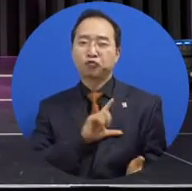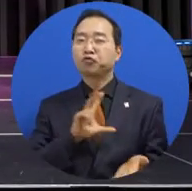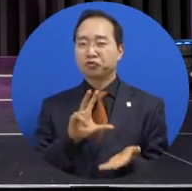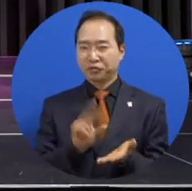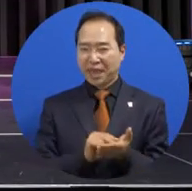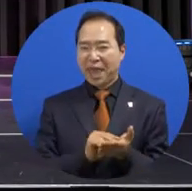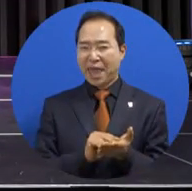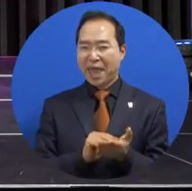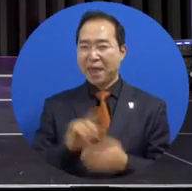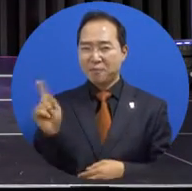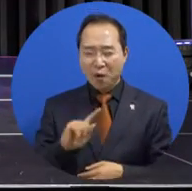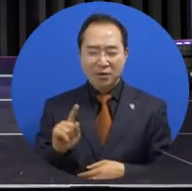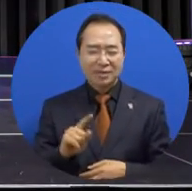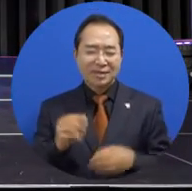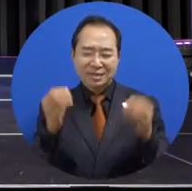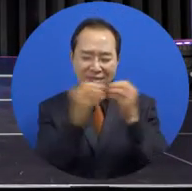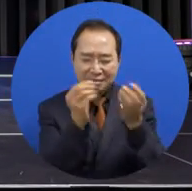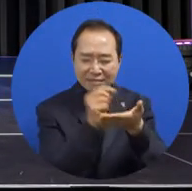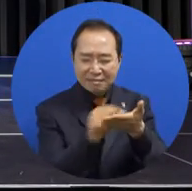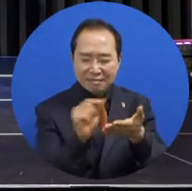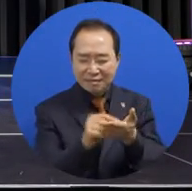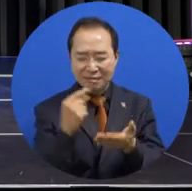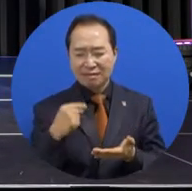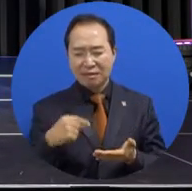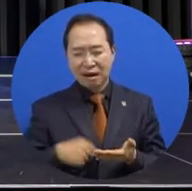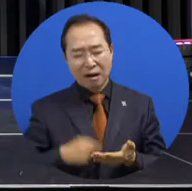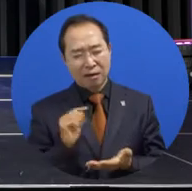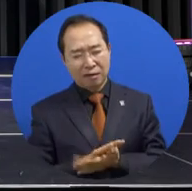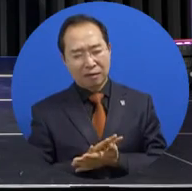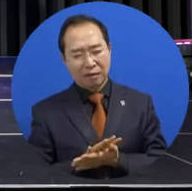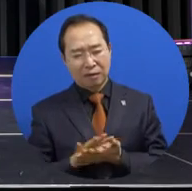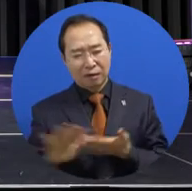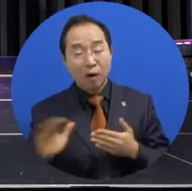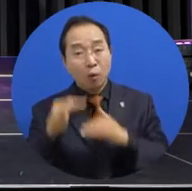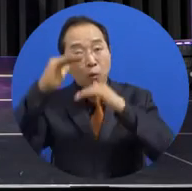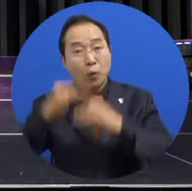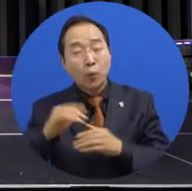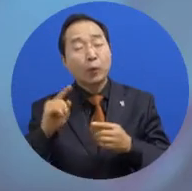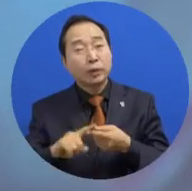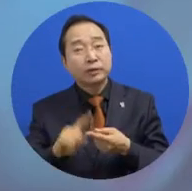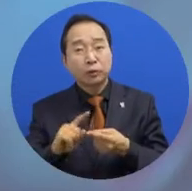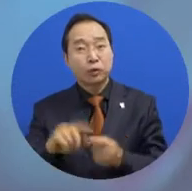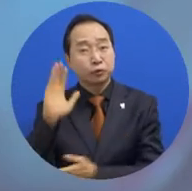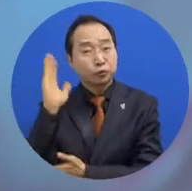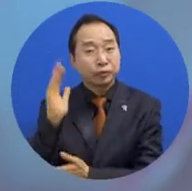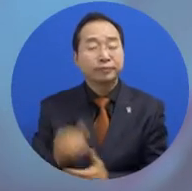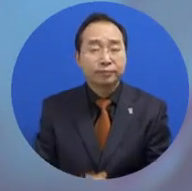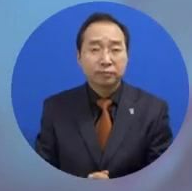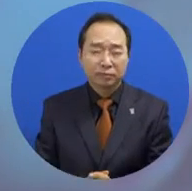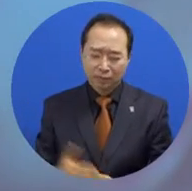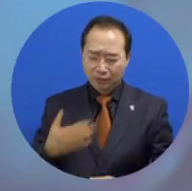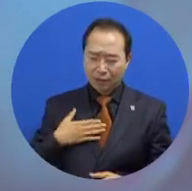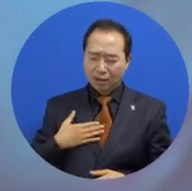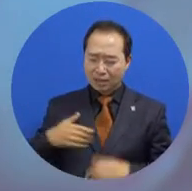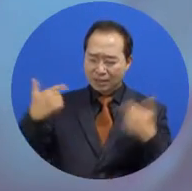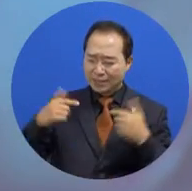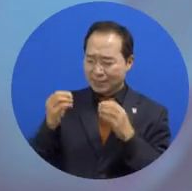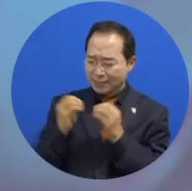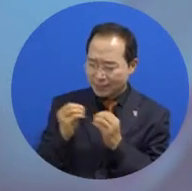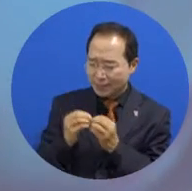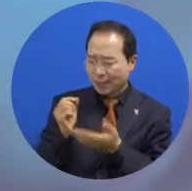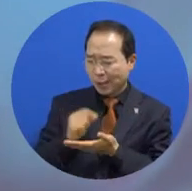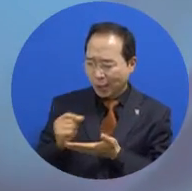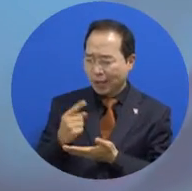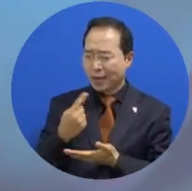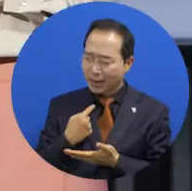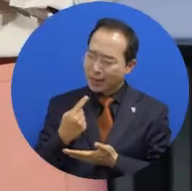오늘의 주제가 글쓰기, 그 통쾌함에 대하여입니다. 저도 글쓰기를 뭐 일기도 써보고 이것저것